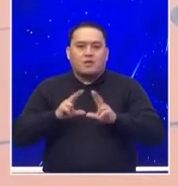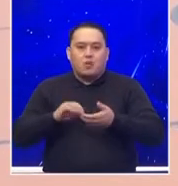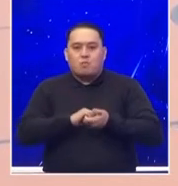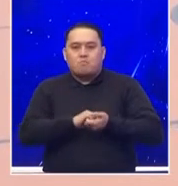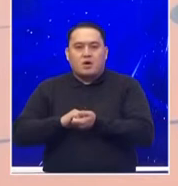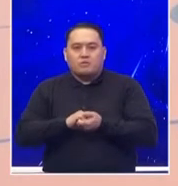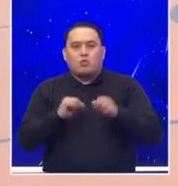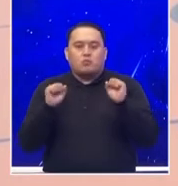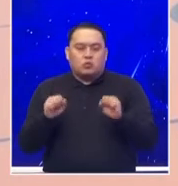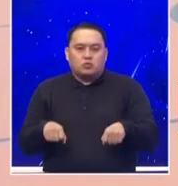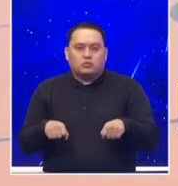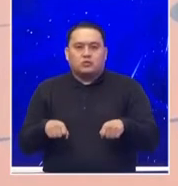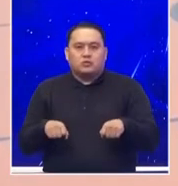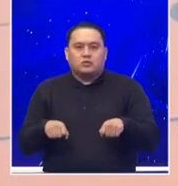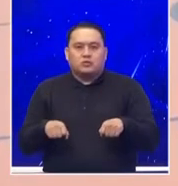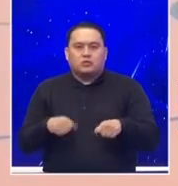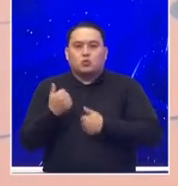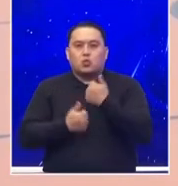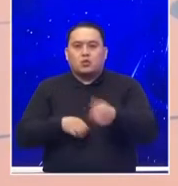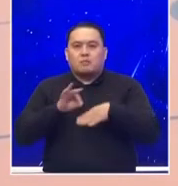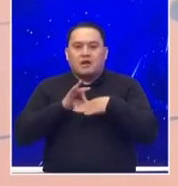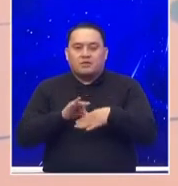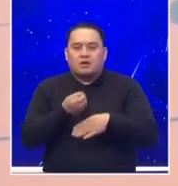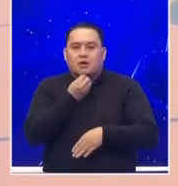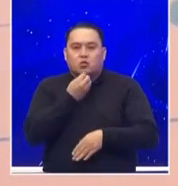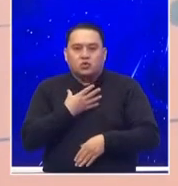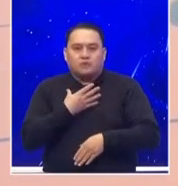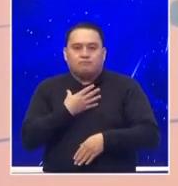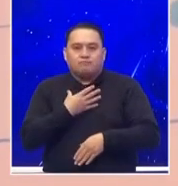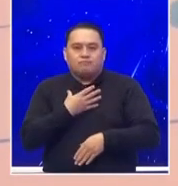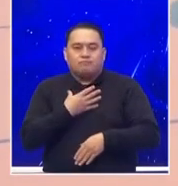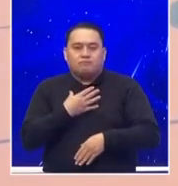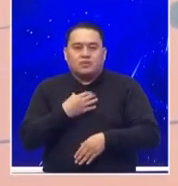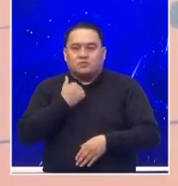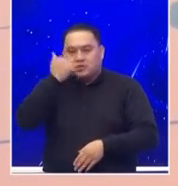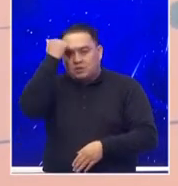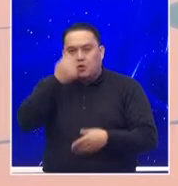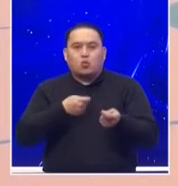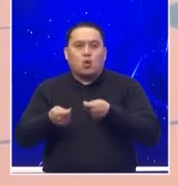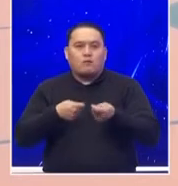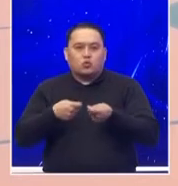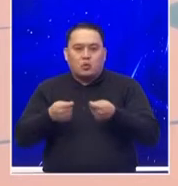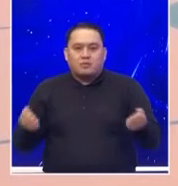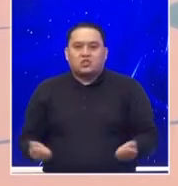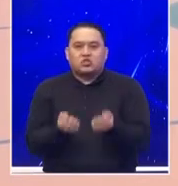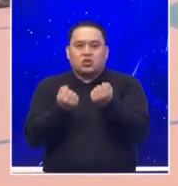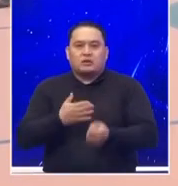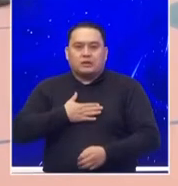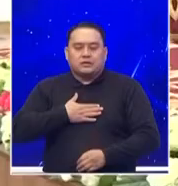здесь хорошо спасибо обижаю